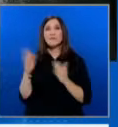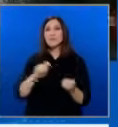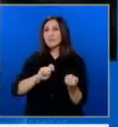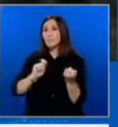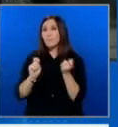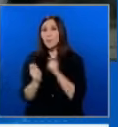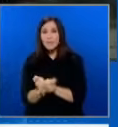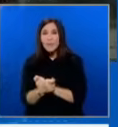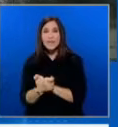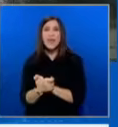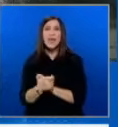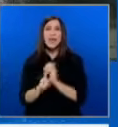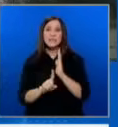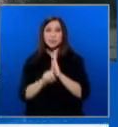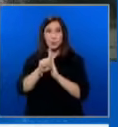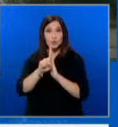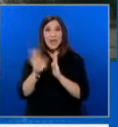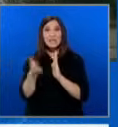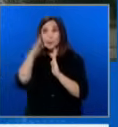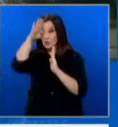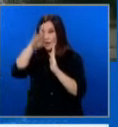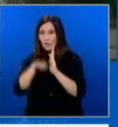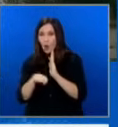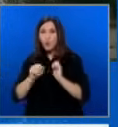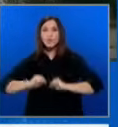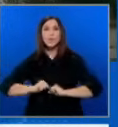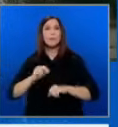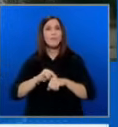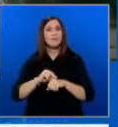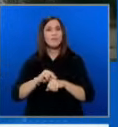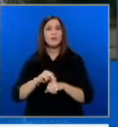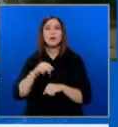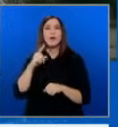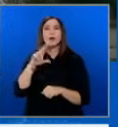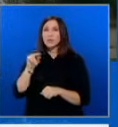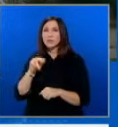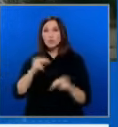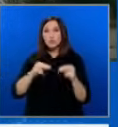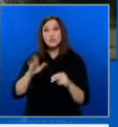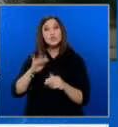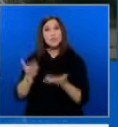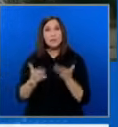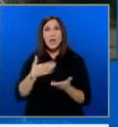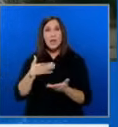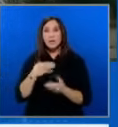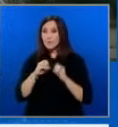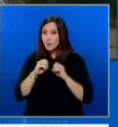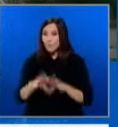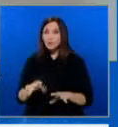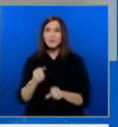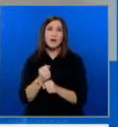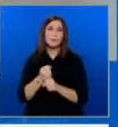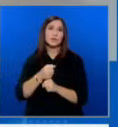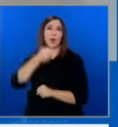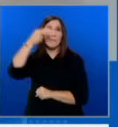да падат. От община Пловдив съобщиха, че комисия ще прецени дали има пропуски в работата на оператора на сметището, а